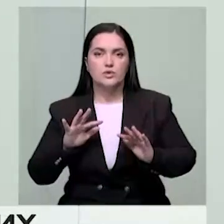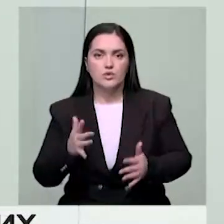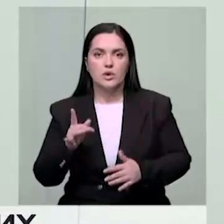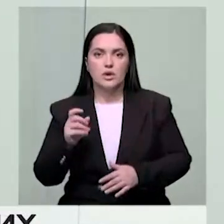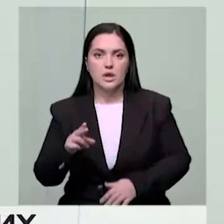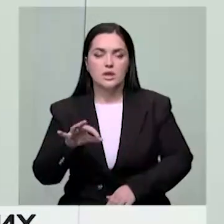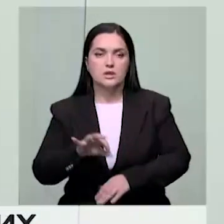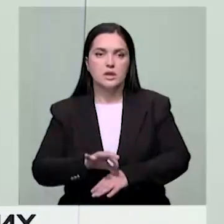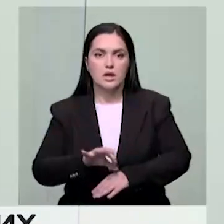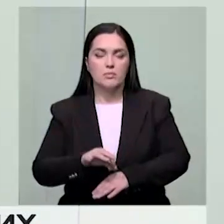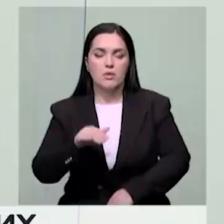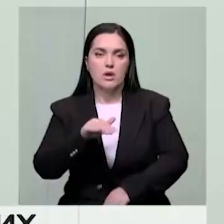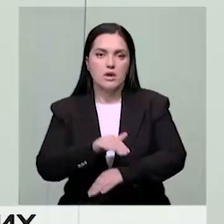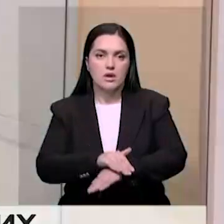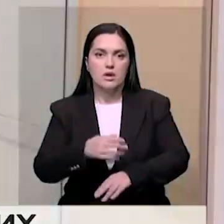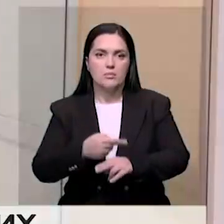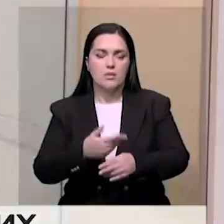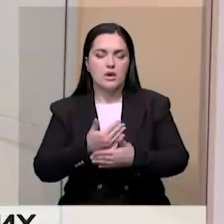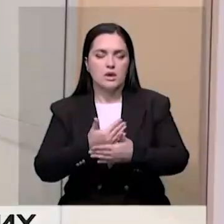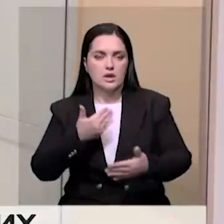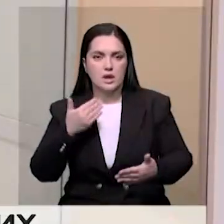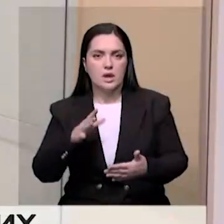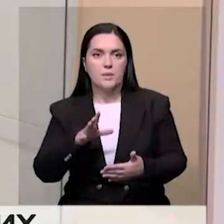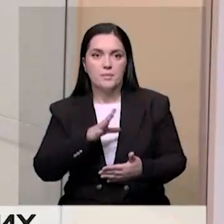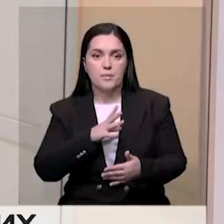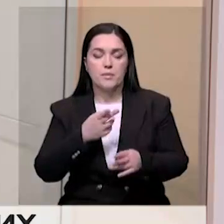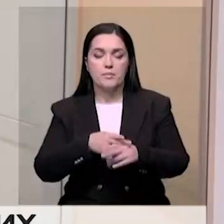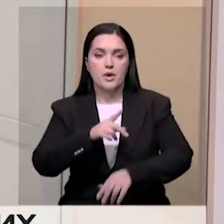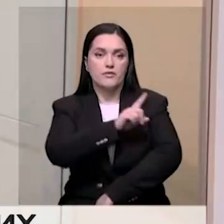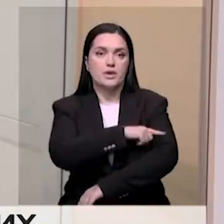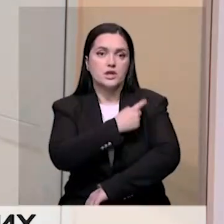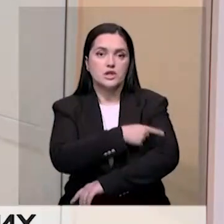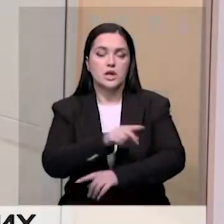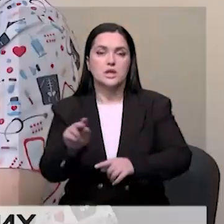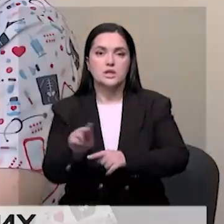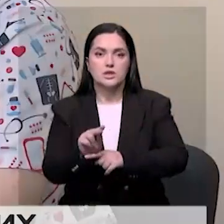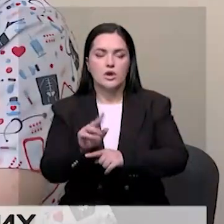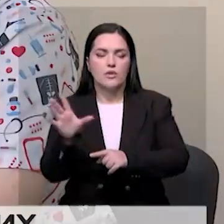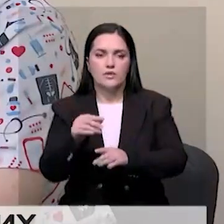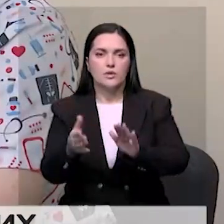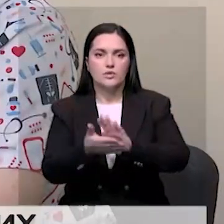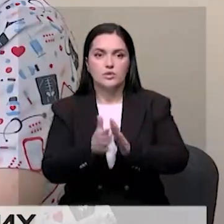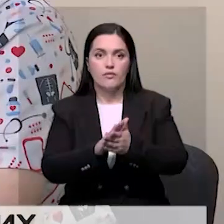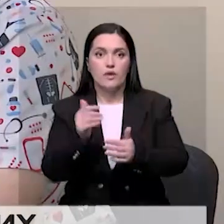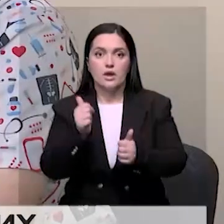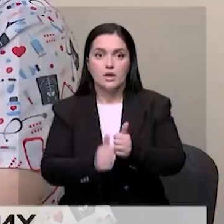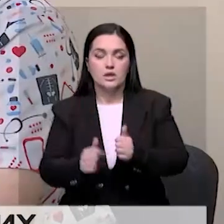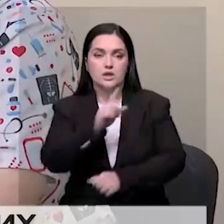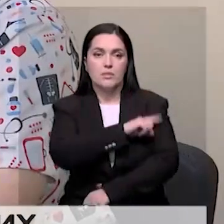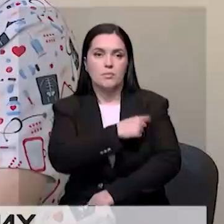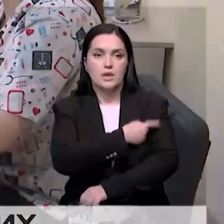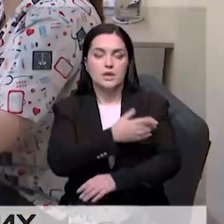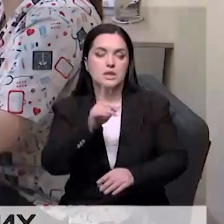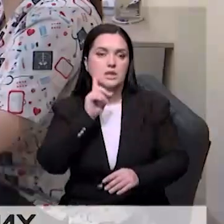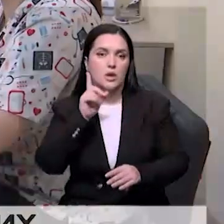онкозаболеваний. Большинство из них диагностировали болезнь на ранней стадии. Как заверяют врачи, для лечения предусмотрены все условия. В каждой поликлинике существует принцип